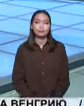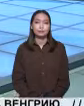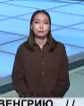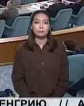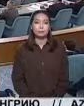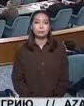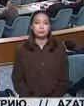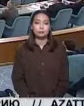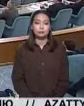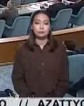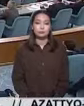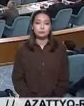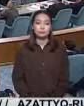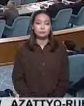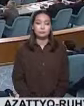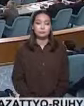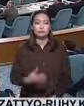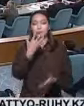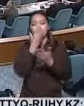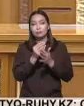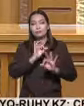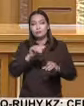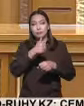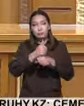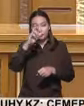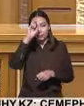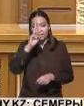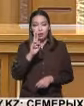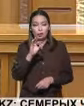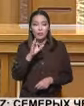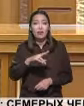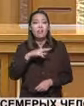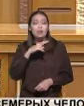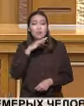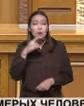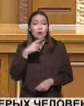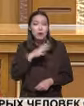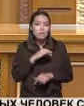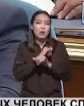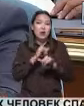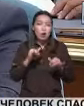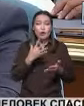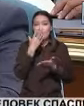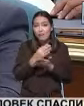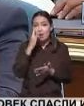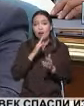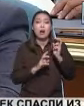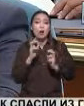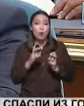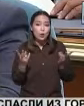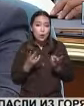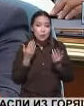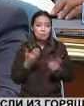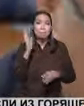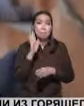Тельманов. В своем послании глава государства Касым-Жомарт Токаев немало говорил о развитии отечественного производства. Так он